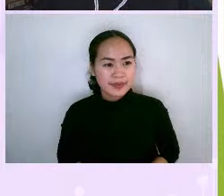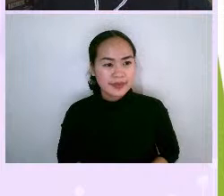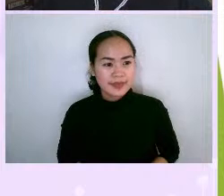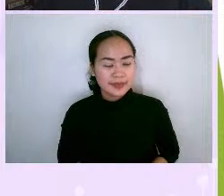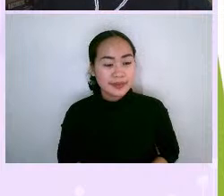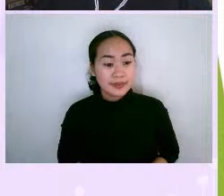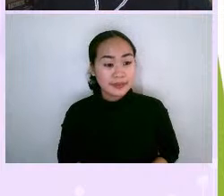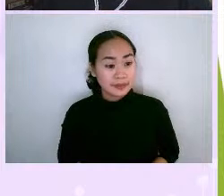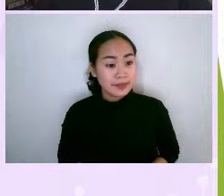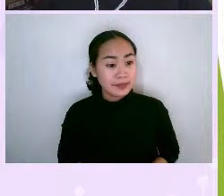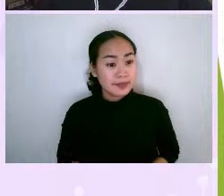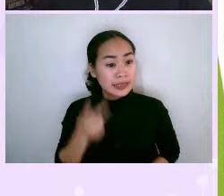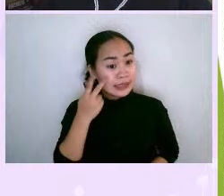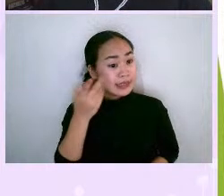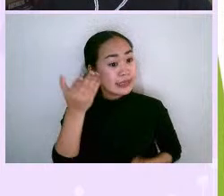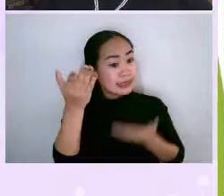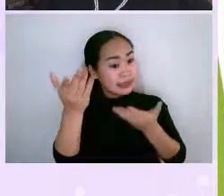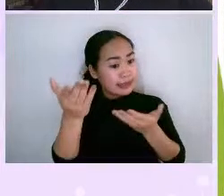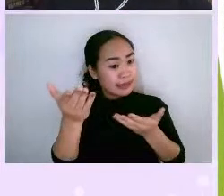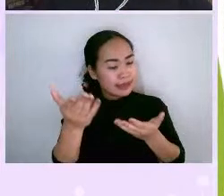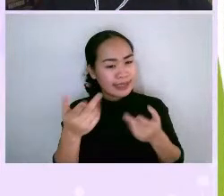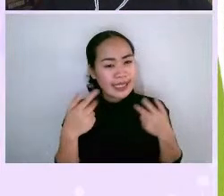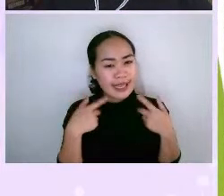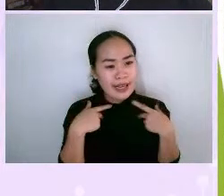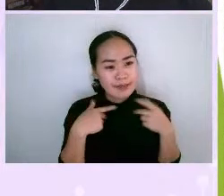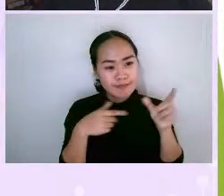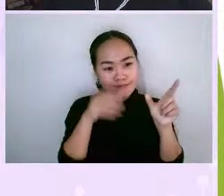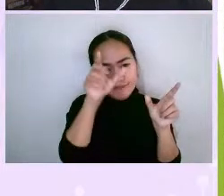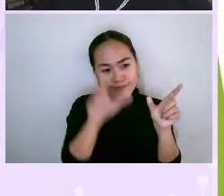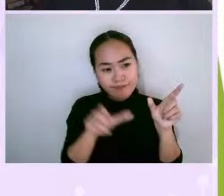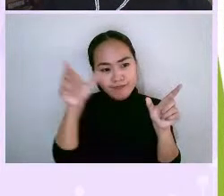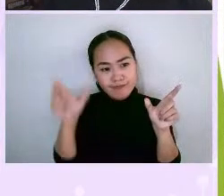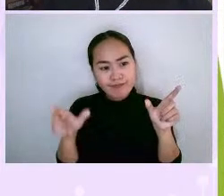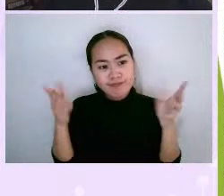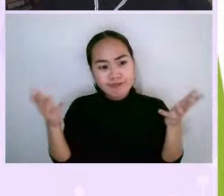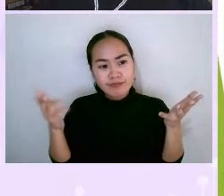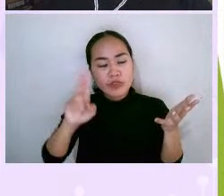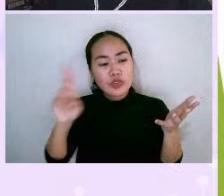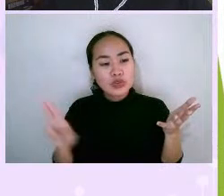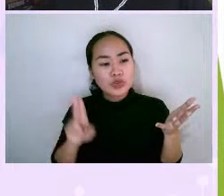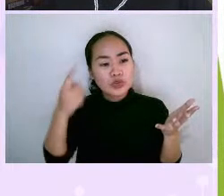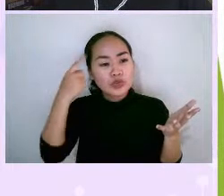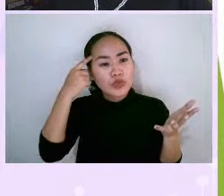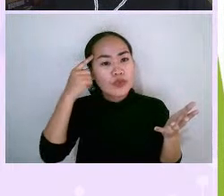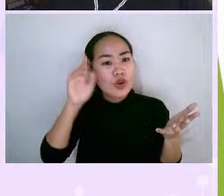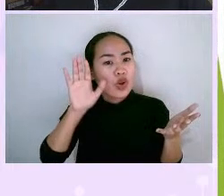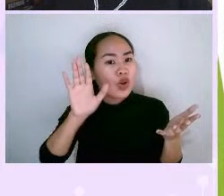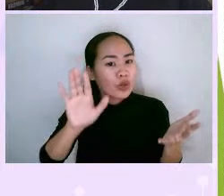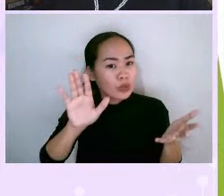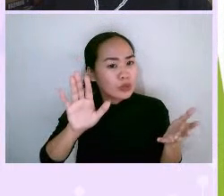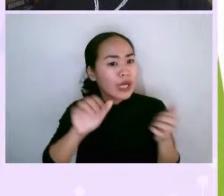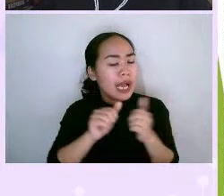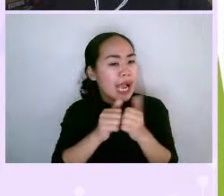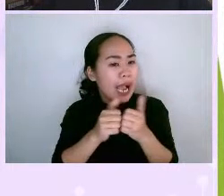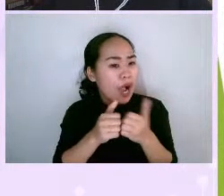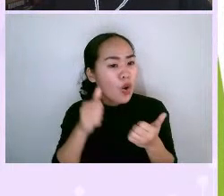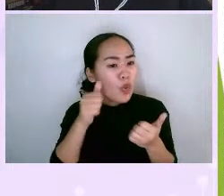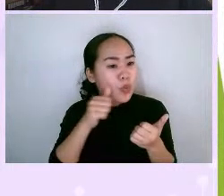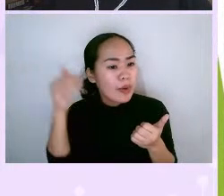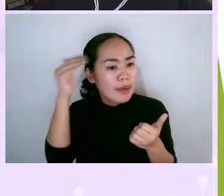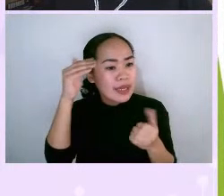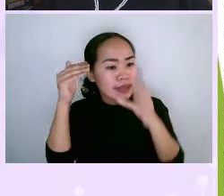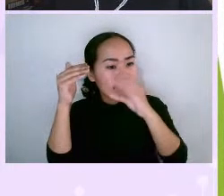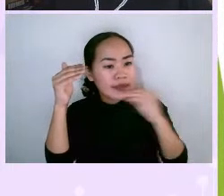Ayan, ito po yung another table ng improve access of small and marginalized women and men